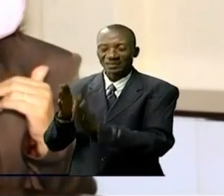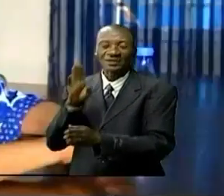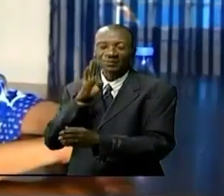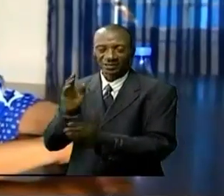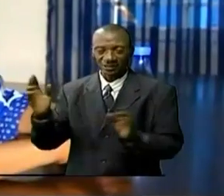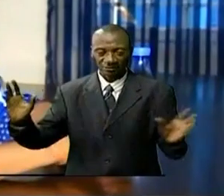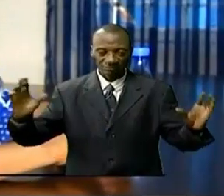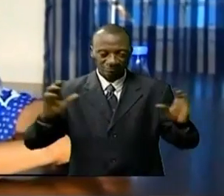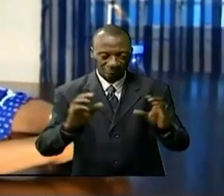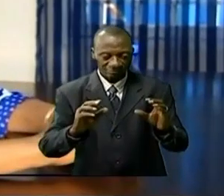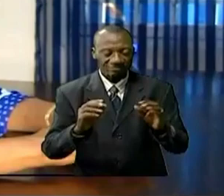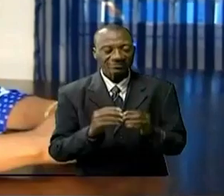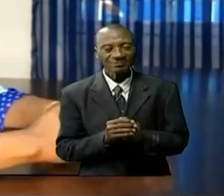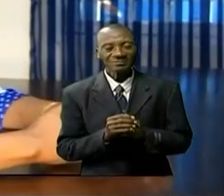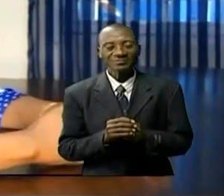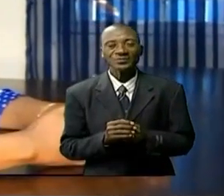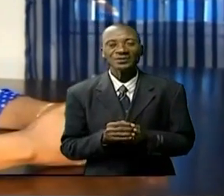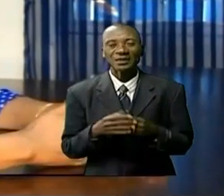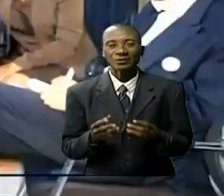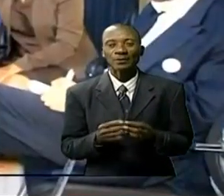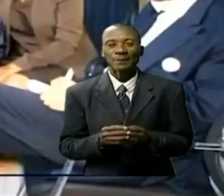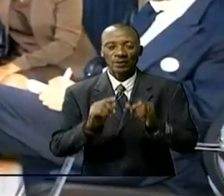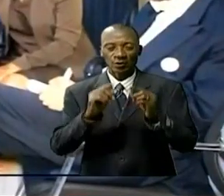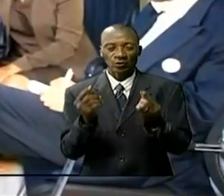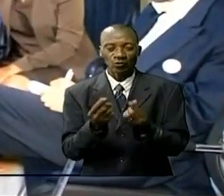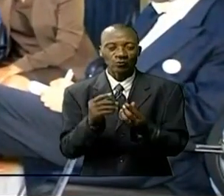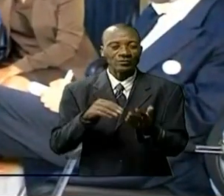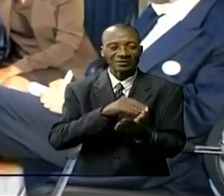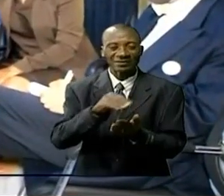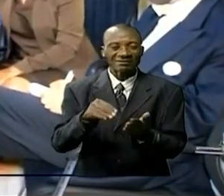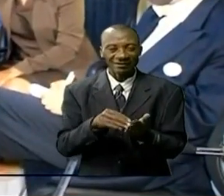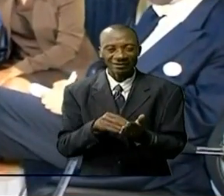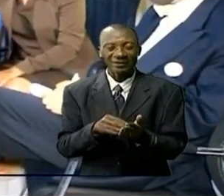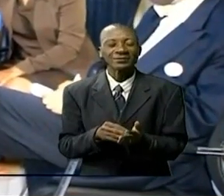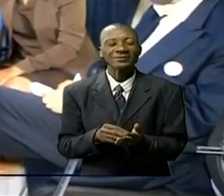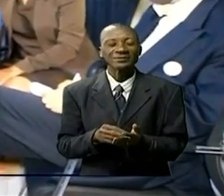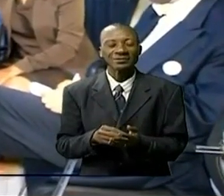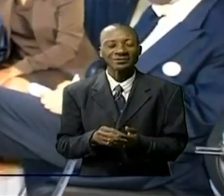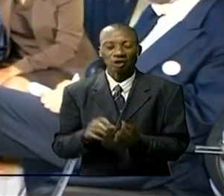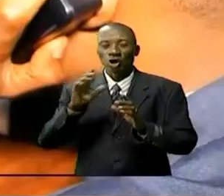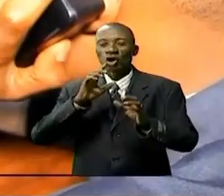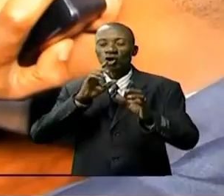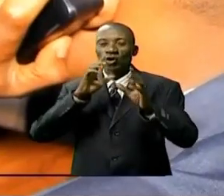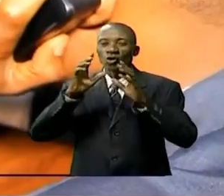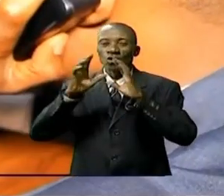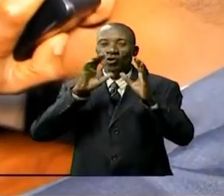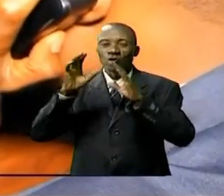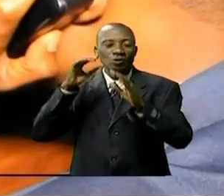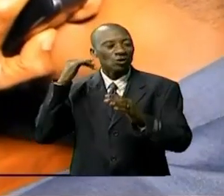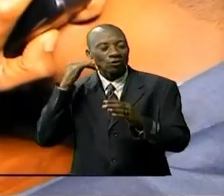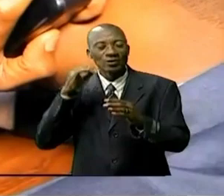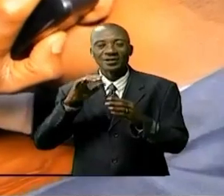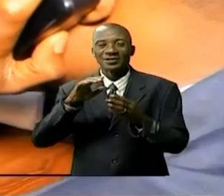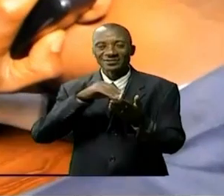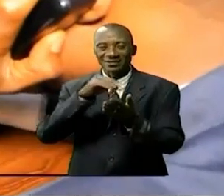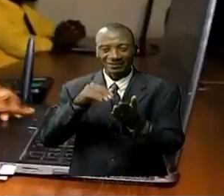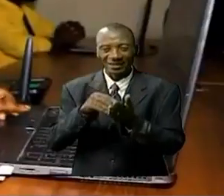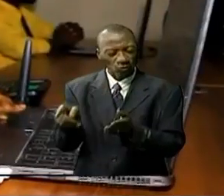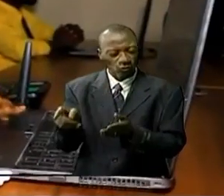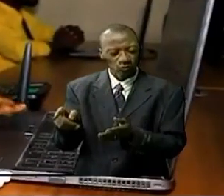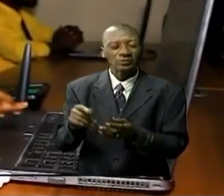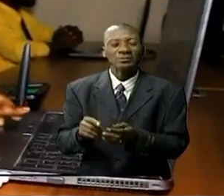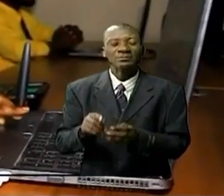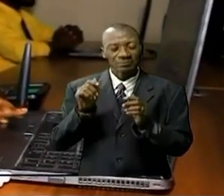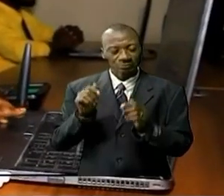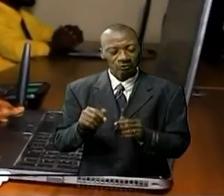fonctionnements du call center lynn verte 122 a occupé une place importante l'école sainte et est entendu comme